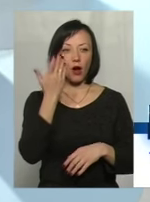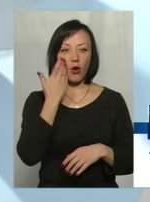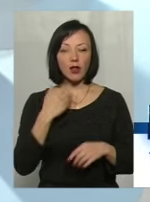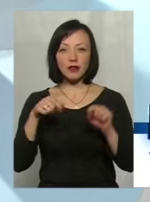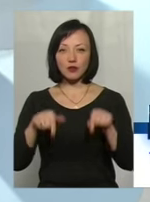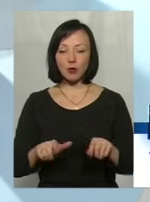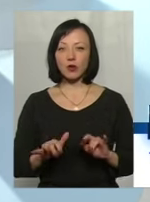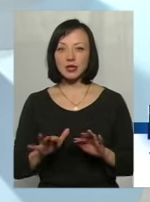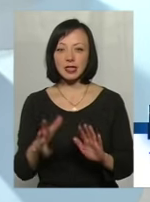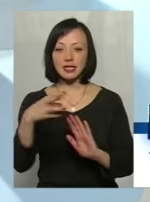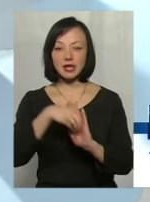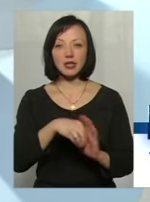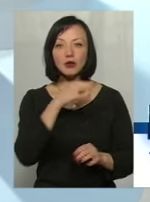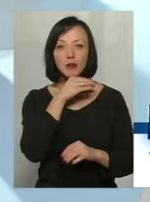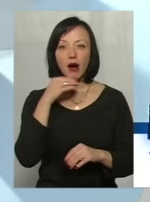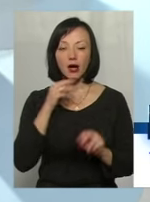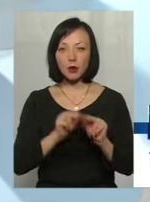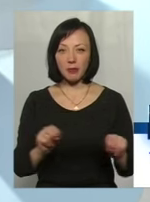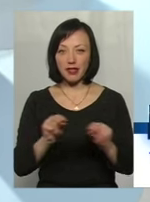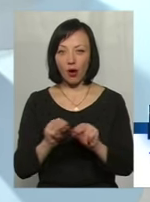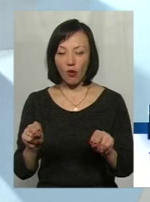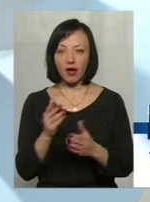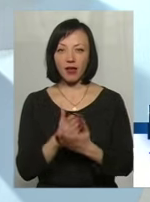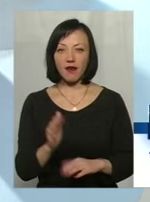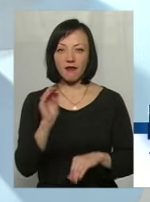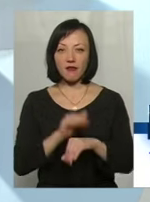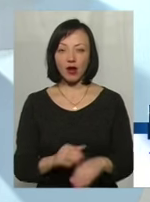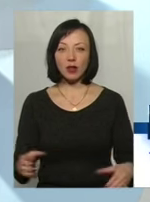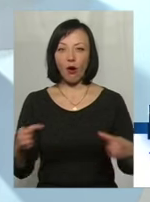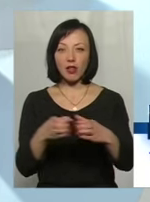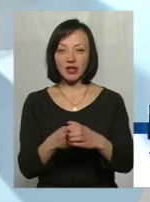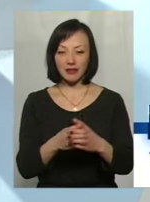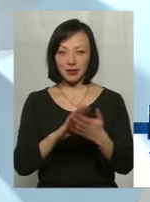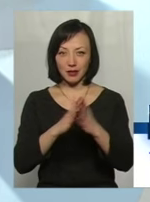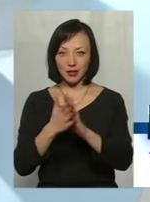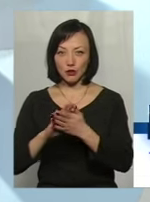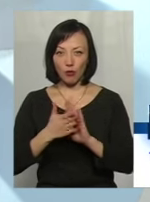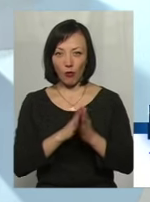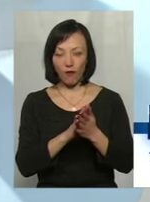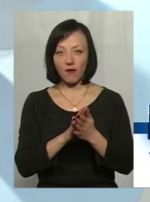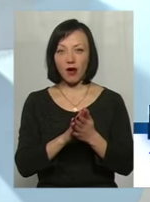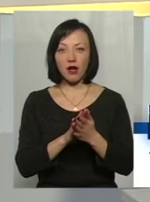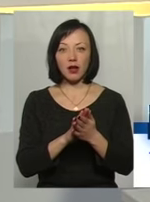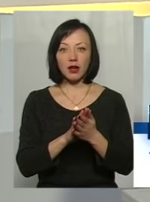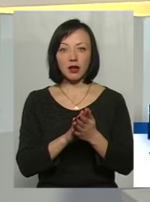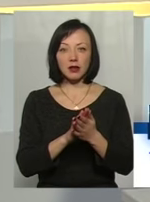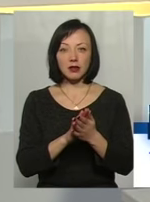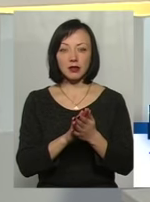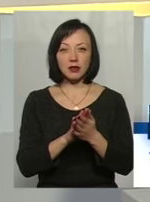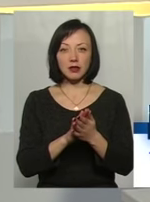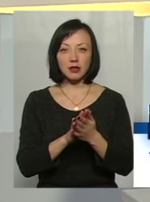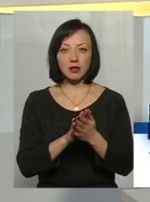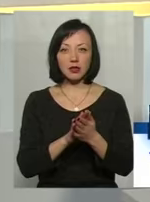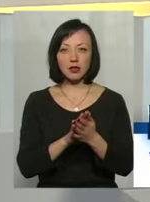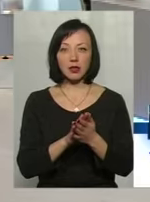процесі задіяні дуже багато педагогів, є факти там колективних змов, я так в лапках скажу, тому що не можна голослівно нікого